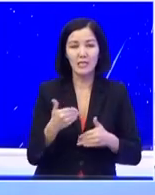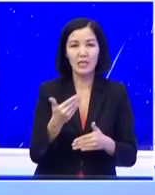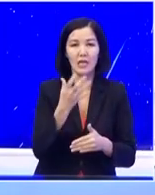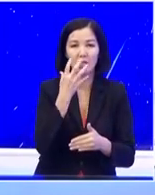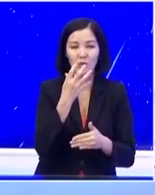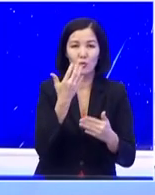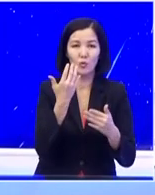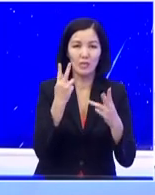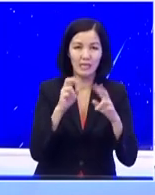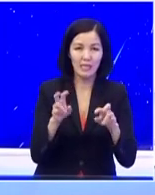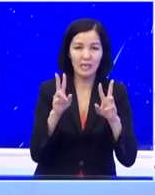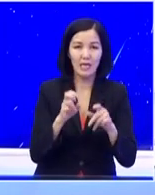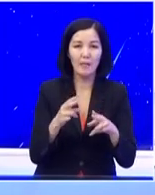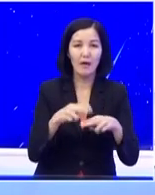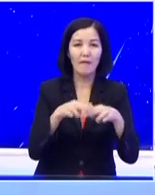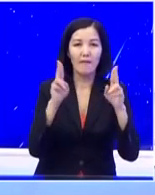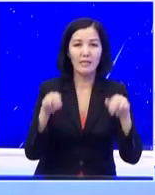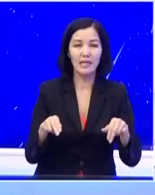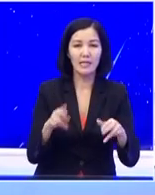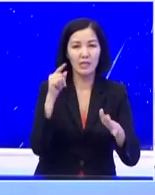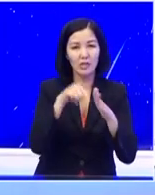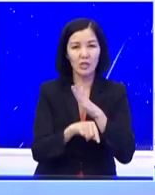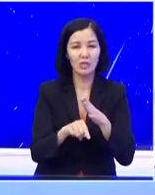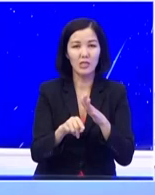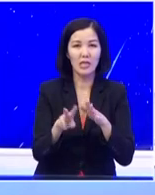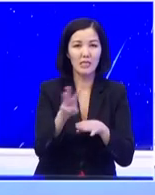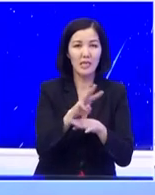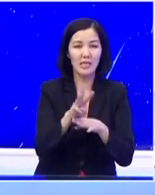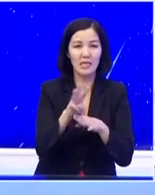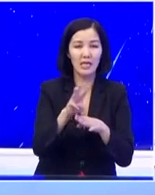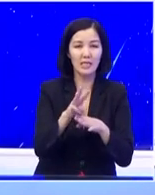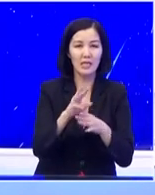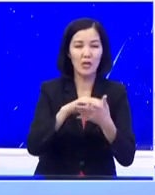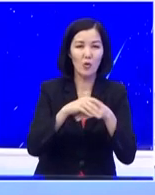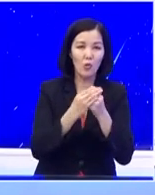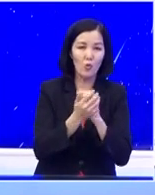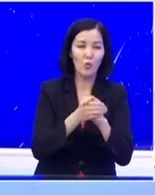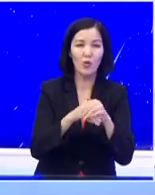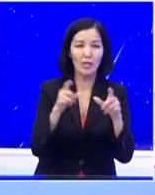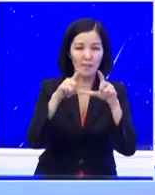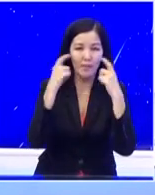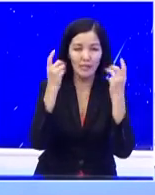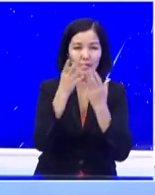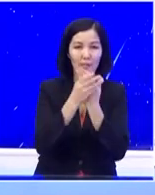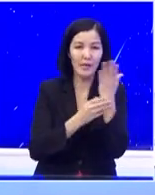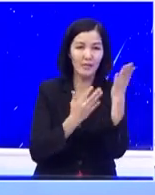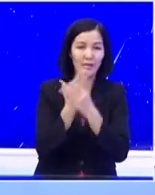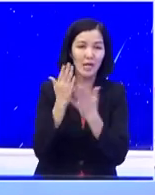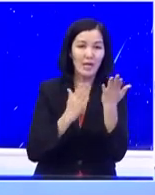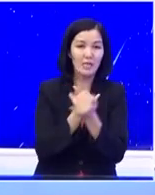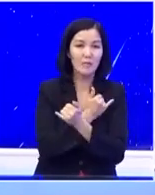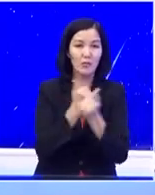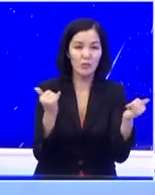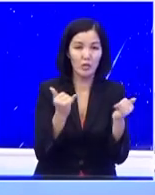жолаушылардың дене қызуы тексеріліп, вокзалдар ішінде санитайзерлер қойылған. Қызметкерлердің барлығы маска киіп, қолғаппен қызмет